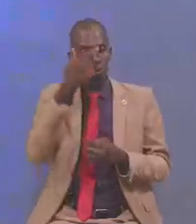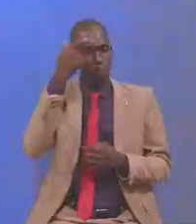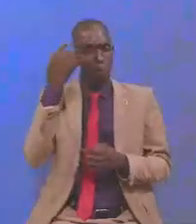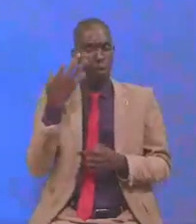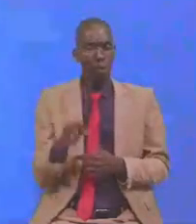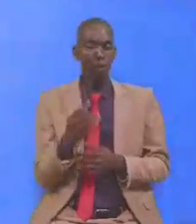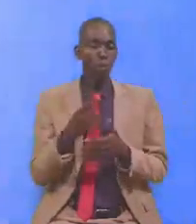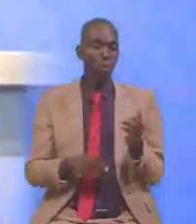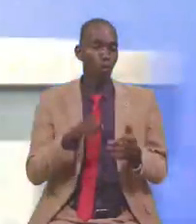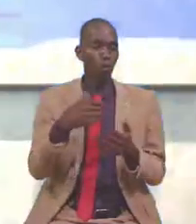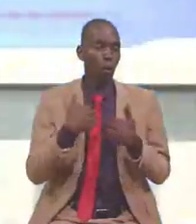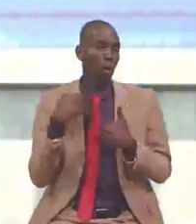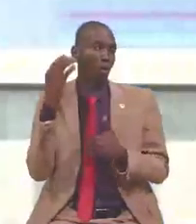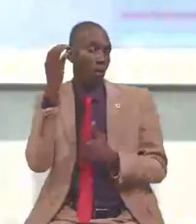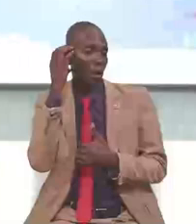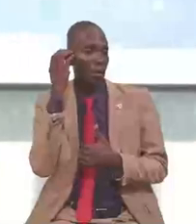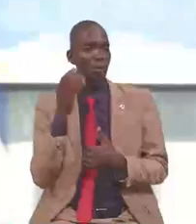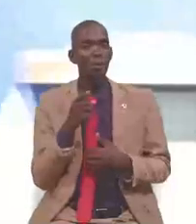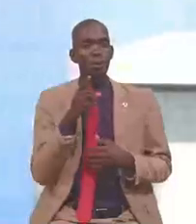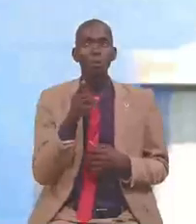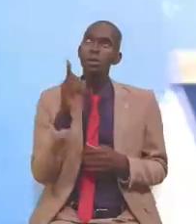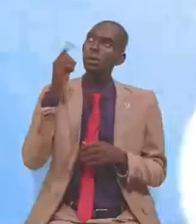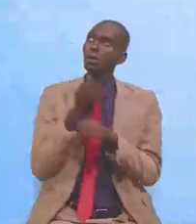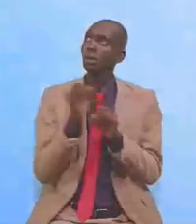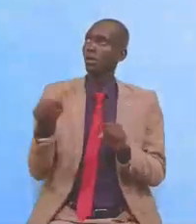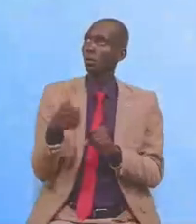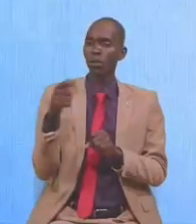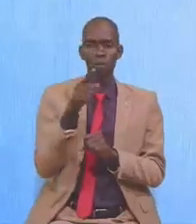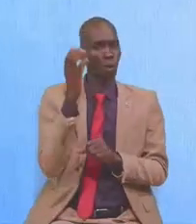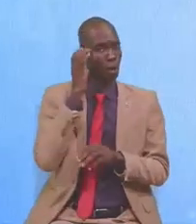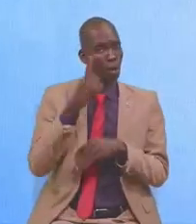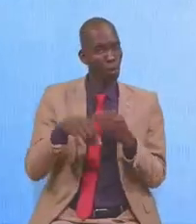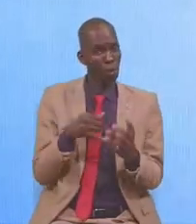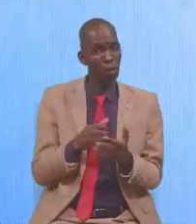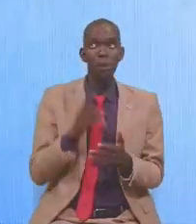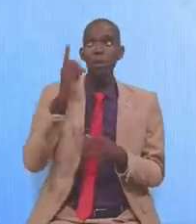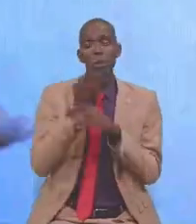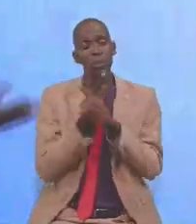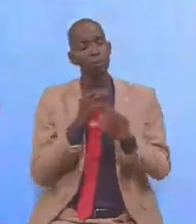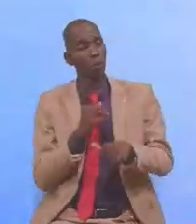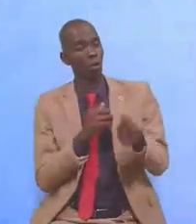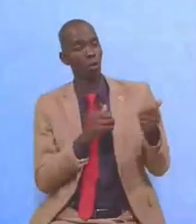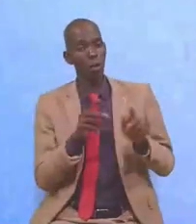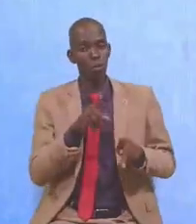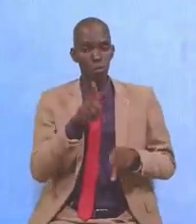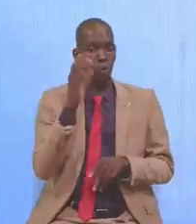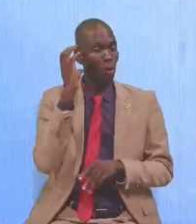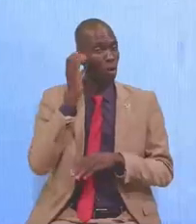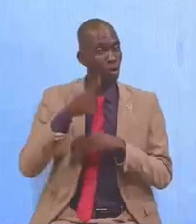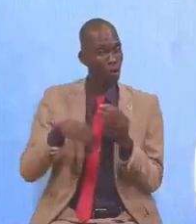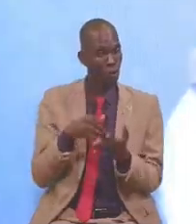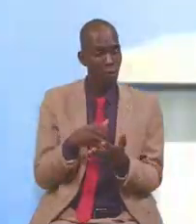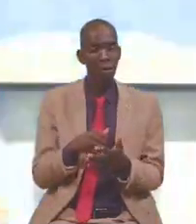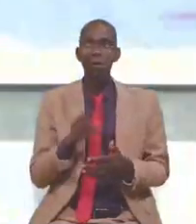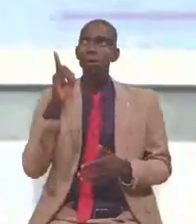appris. Alors, vous avez appris de la bouche des autres. Il a délivré les autres. Vous avez entendu cela. Il a aidé les autres. Vous avez